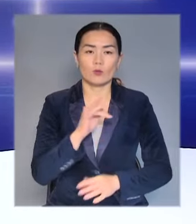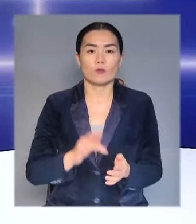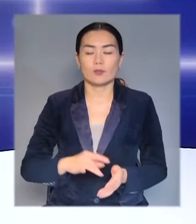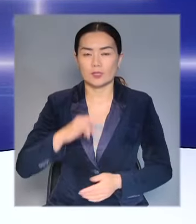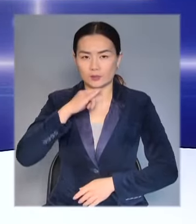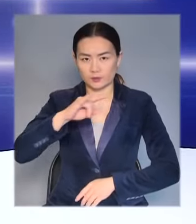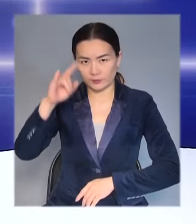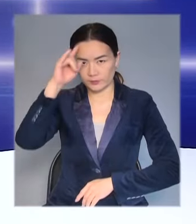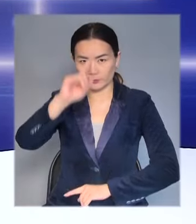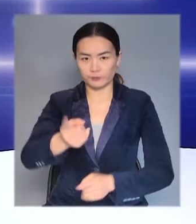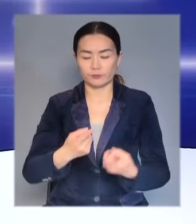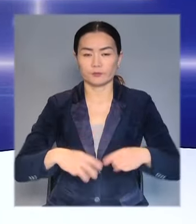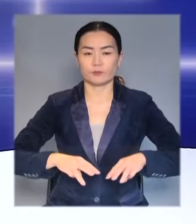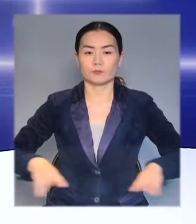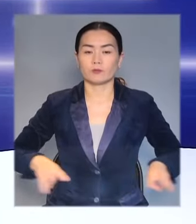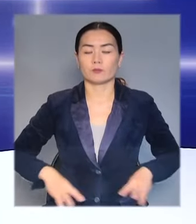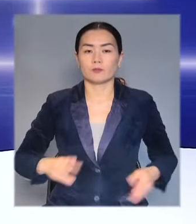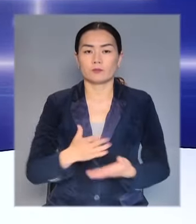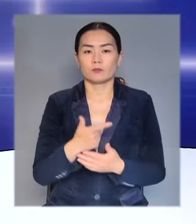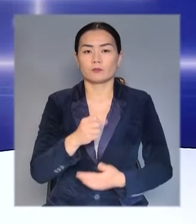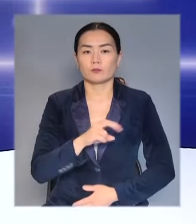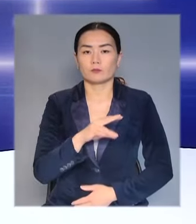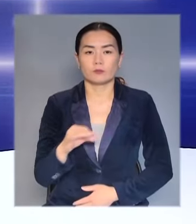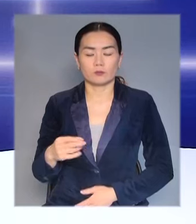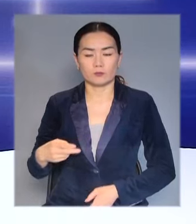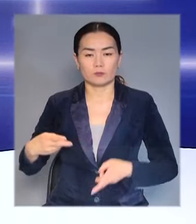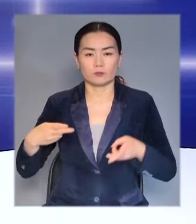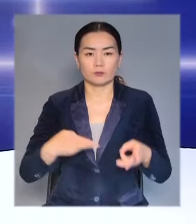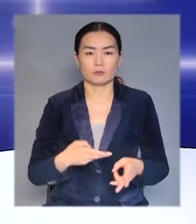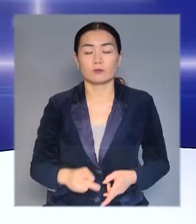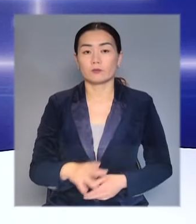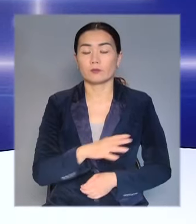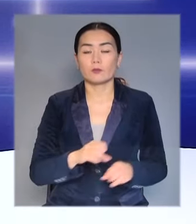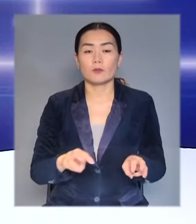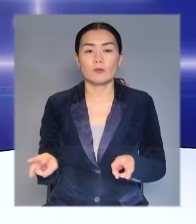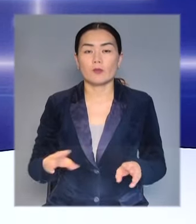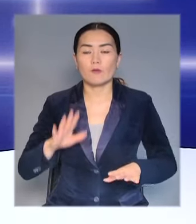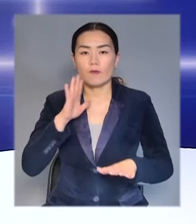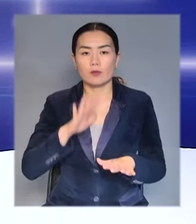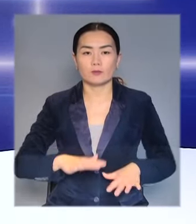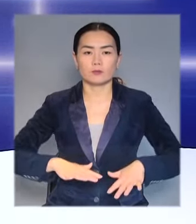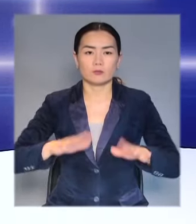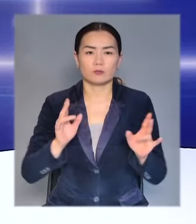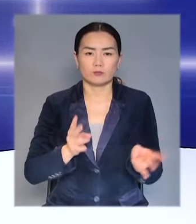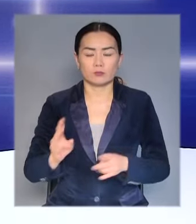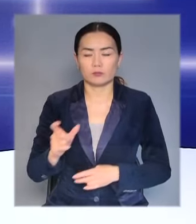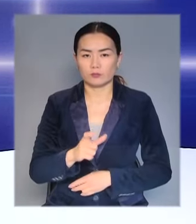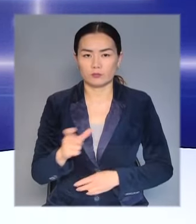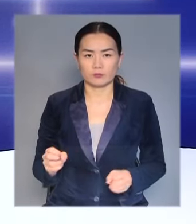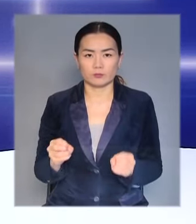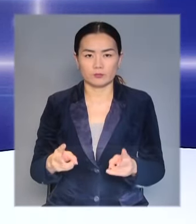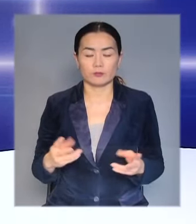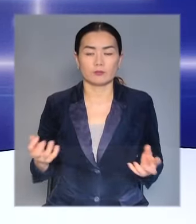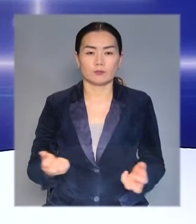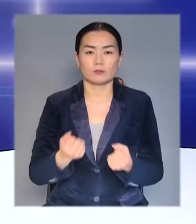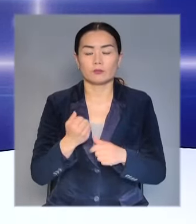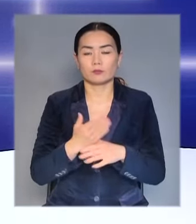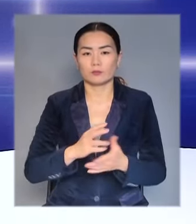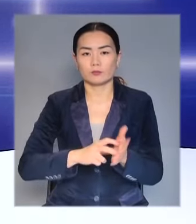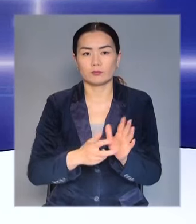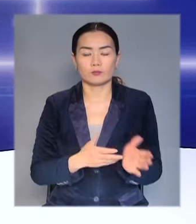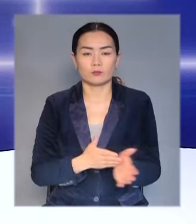Атырауға Қазақстан Республикасы оқу ағарту министрі Ғани Бейсенбаев іссапармен келді. Министр тасқыннан зардап шеккендерге арналған